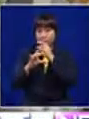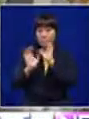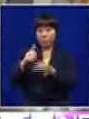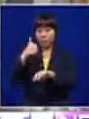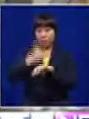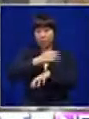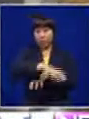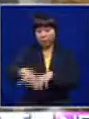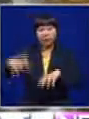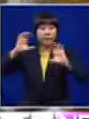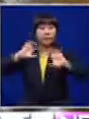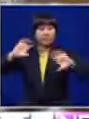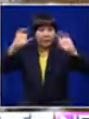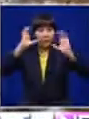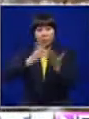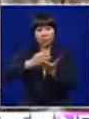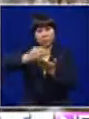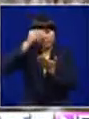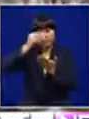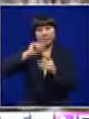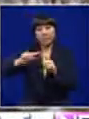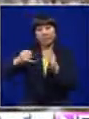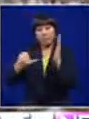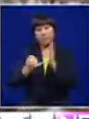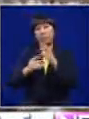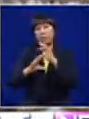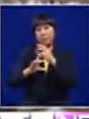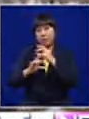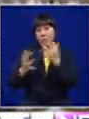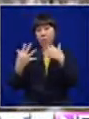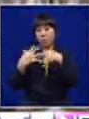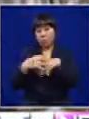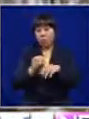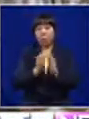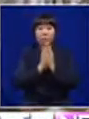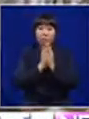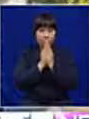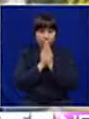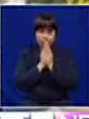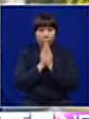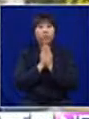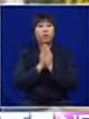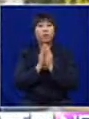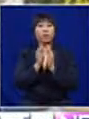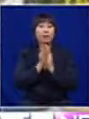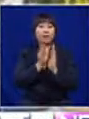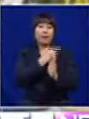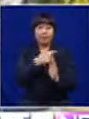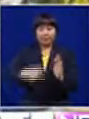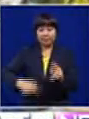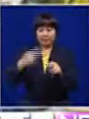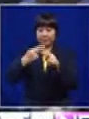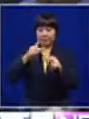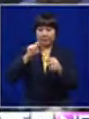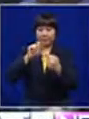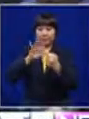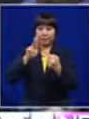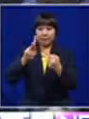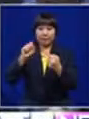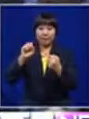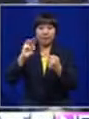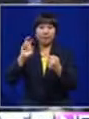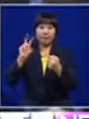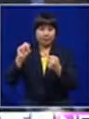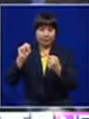หน้าส่วนราชการนักเรียนนักศึกษาในจังหวัดระยองร่วมทำพิธีบวงสรวงและสักการะสมเด็จพระเจ้าตากสินมหาราชณศาลรา